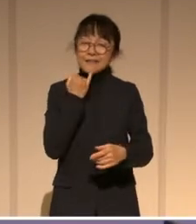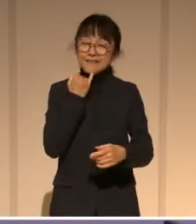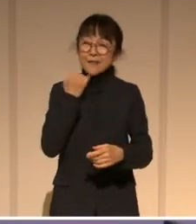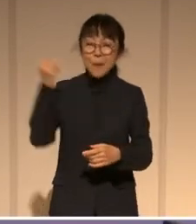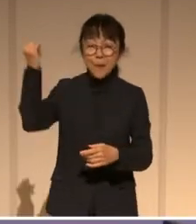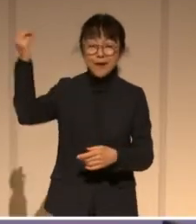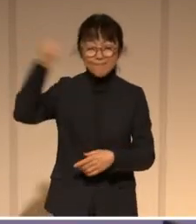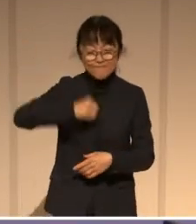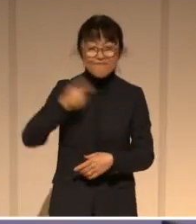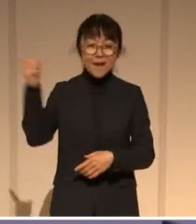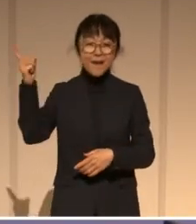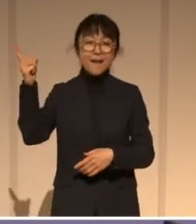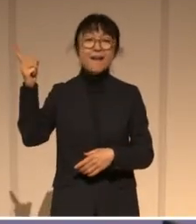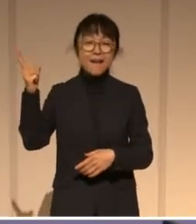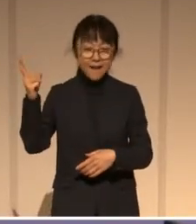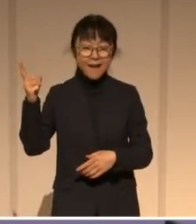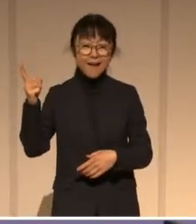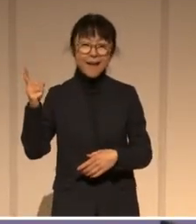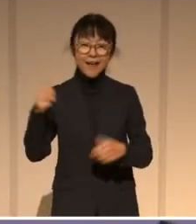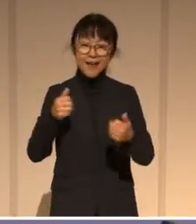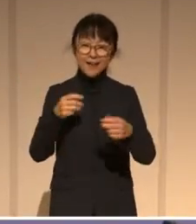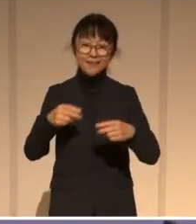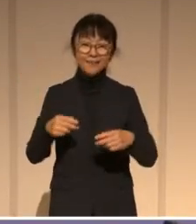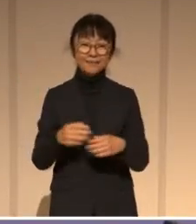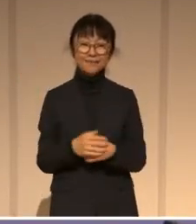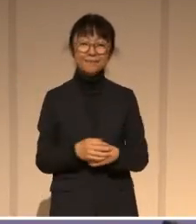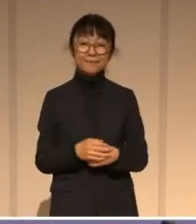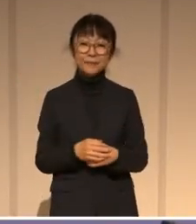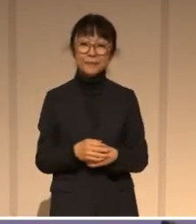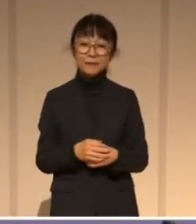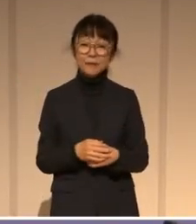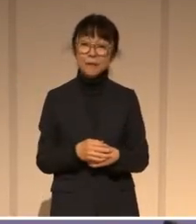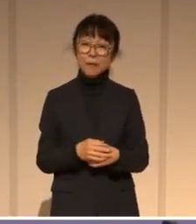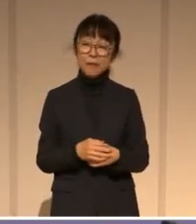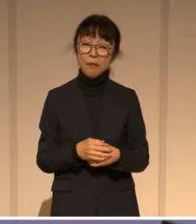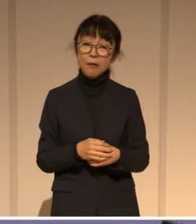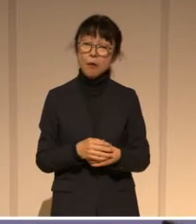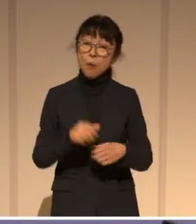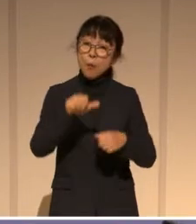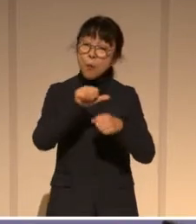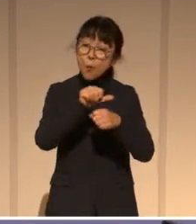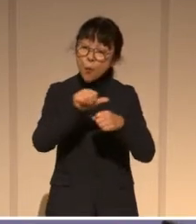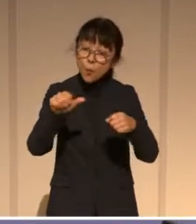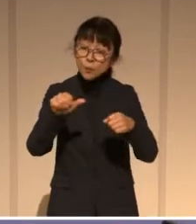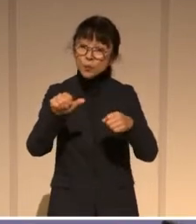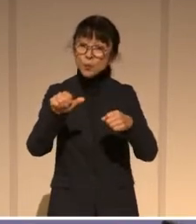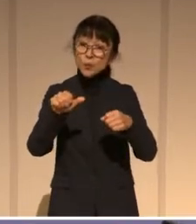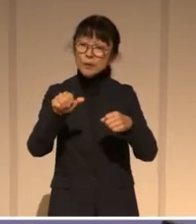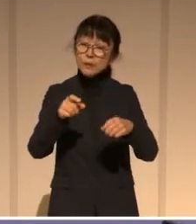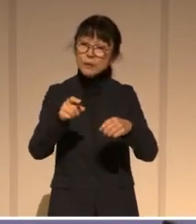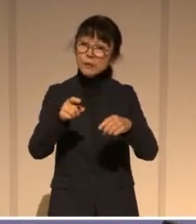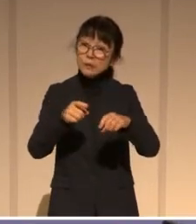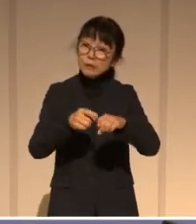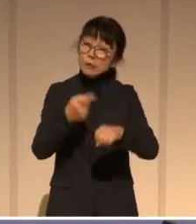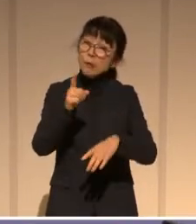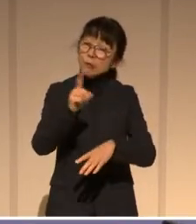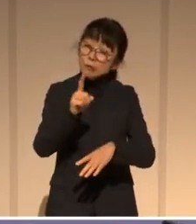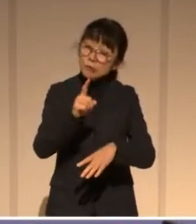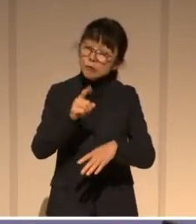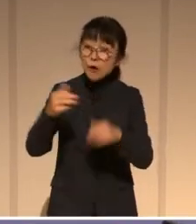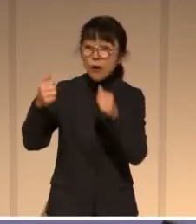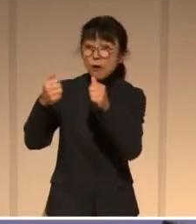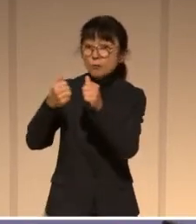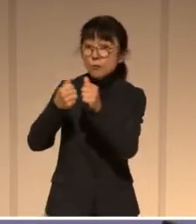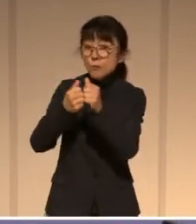てくれてその味それは何学校5年生の時には聞いたんですかね交渉は